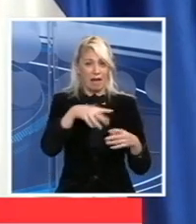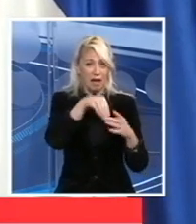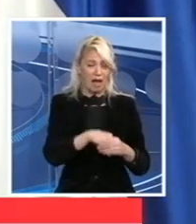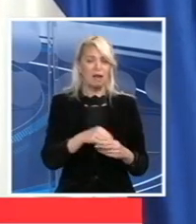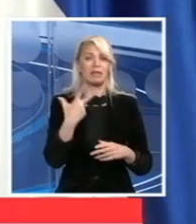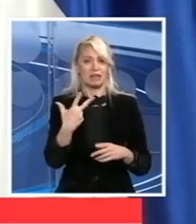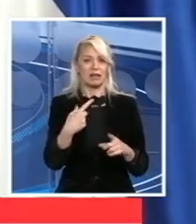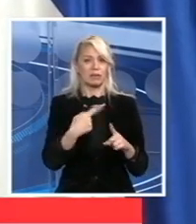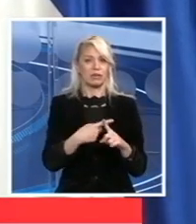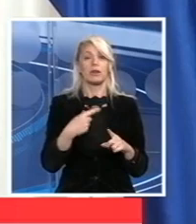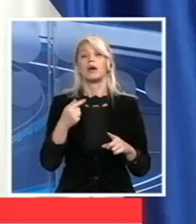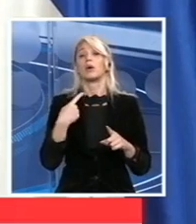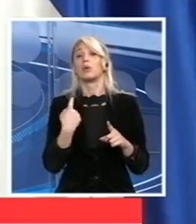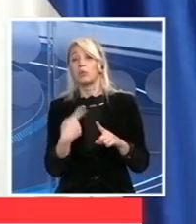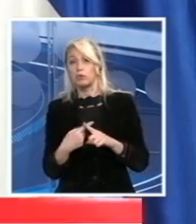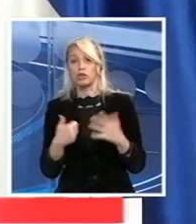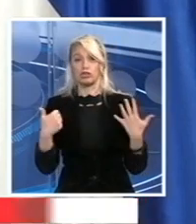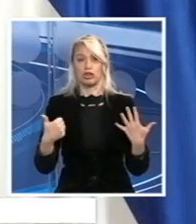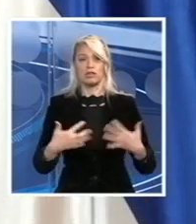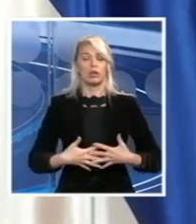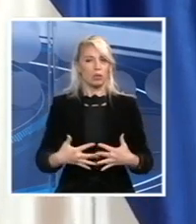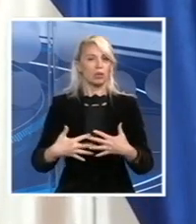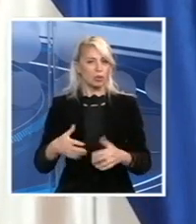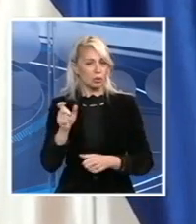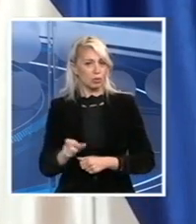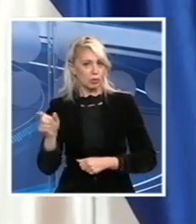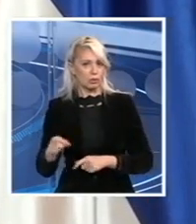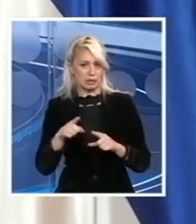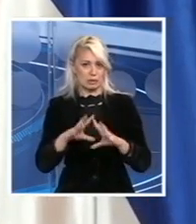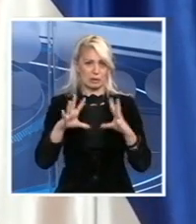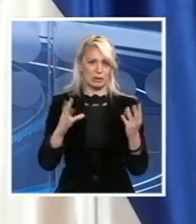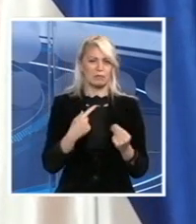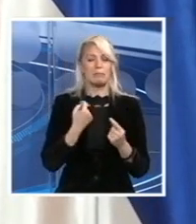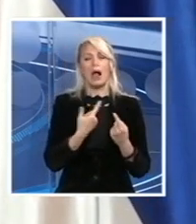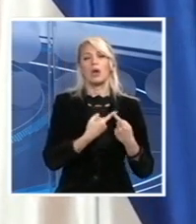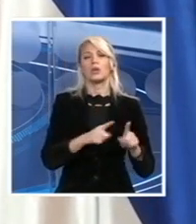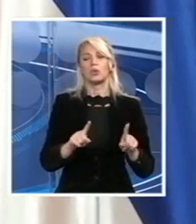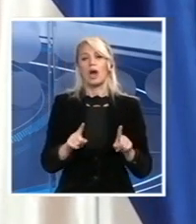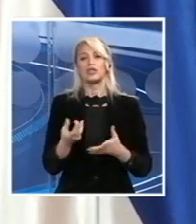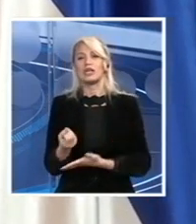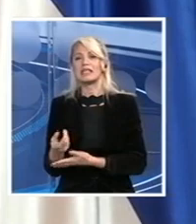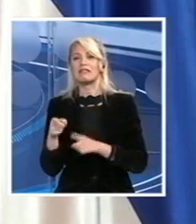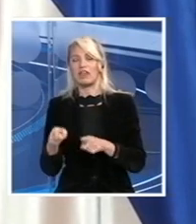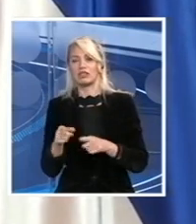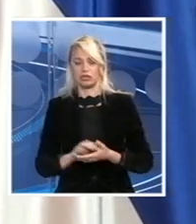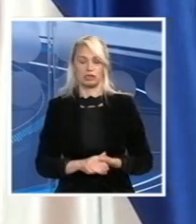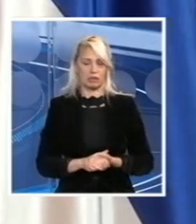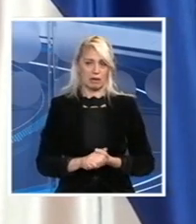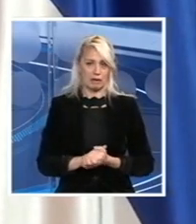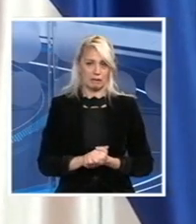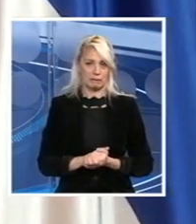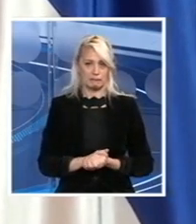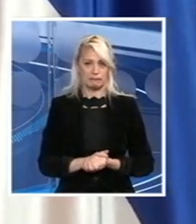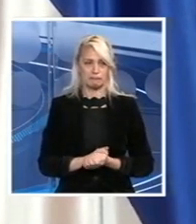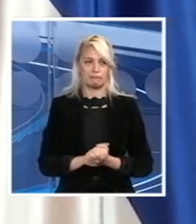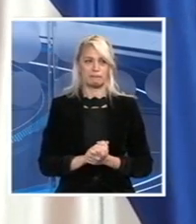trudnica 6. To je... imam drugačije izveštaje od 12 sati, ali ovde ovako stoji, to